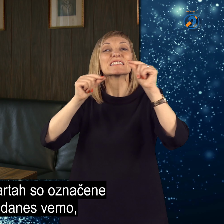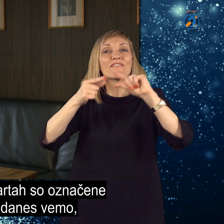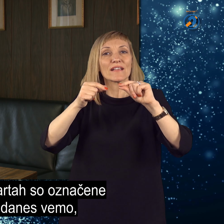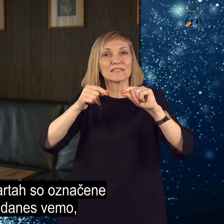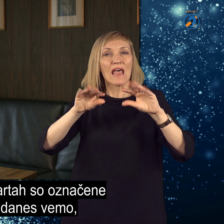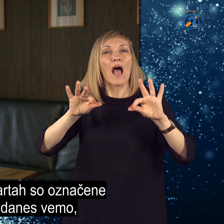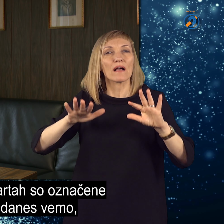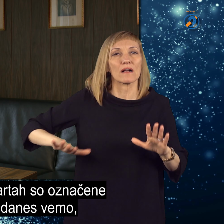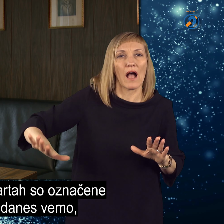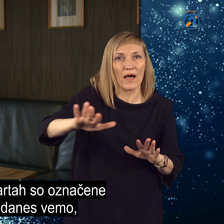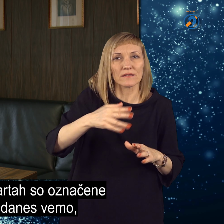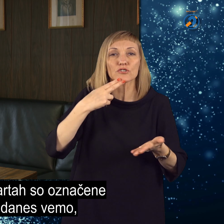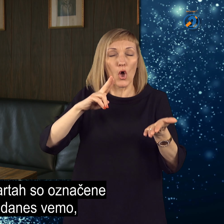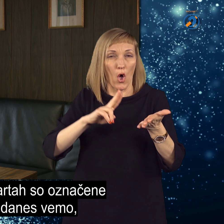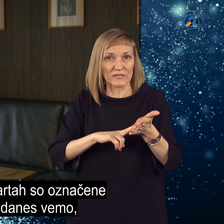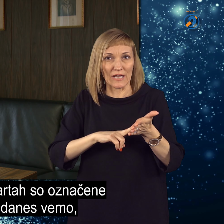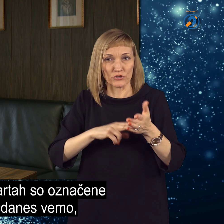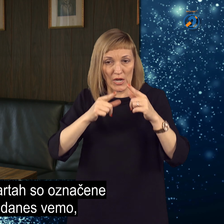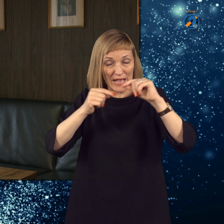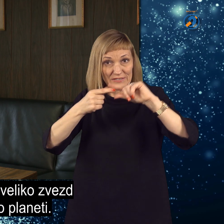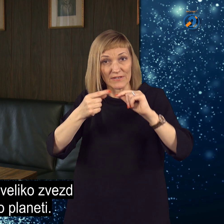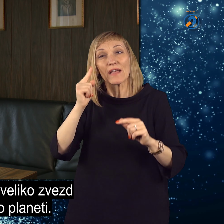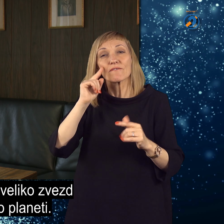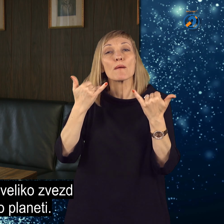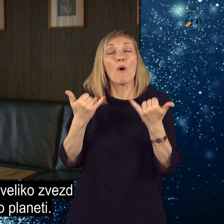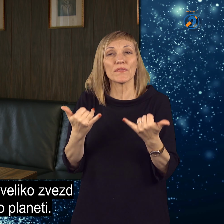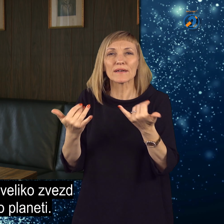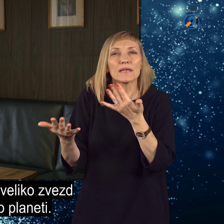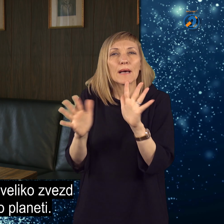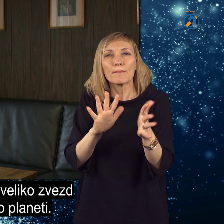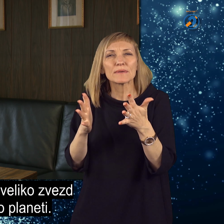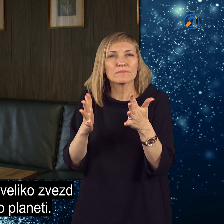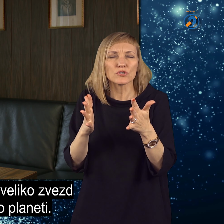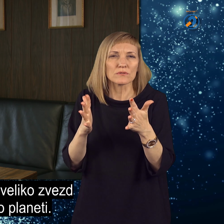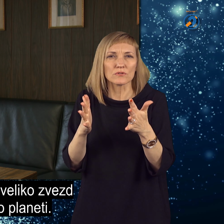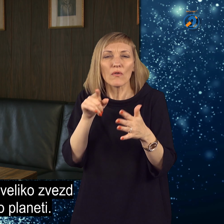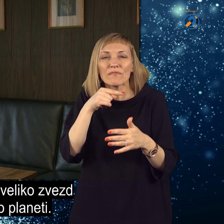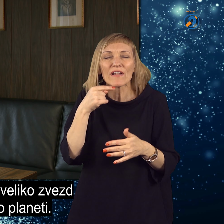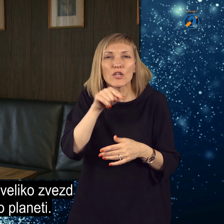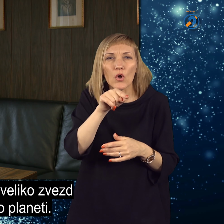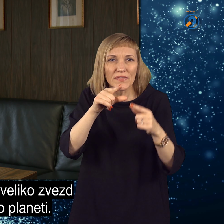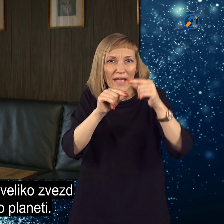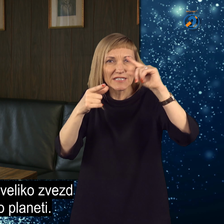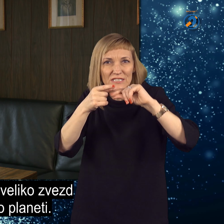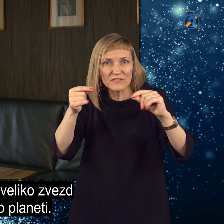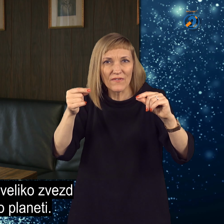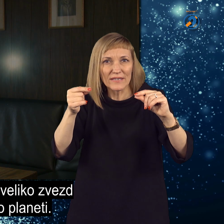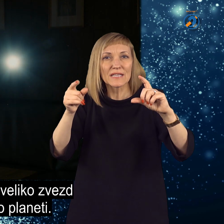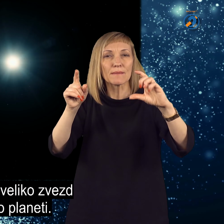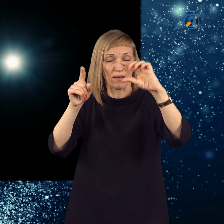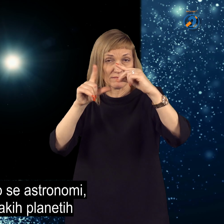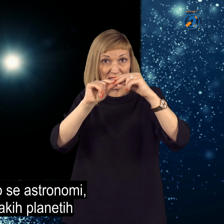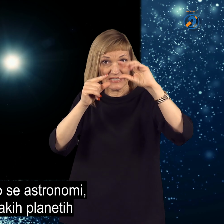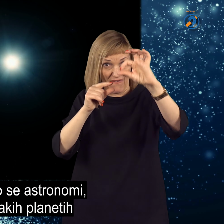označene zvezde in danes vemo, da okrog veliko teh zvezd krožijo planeti in